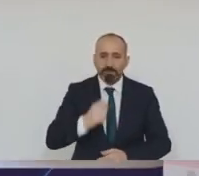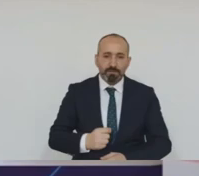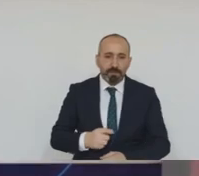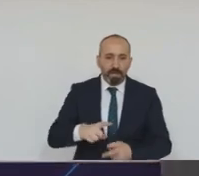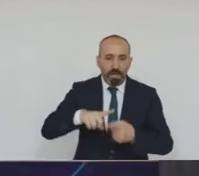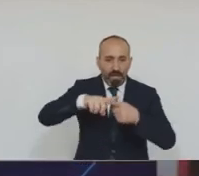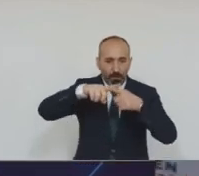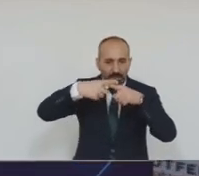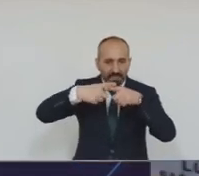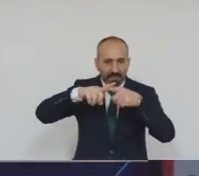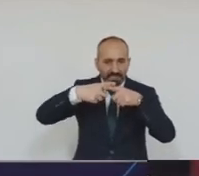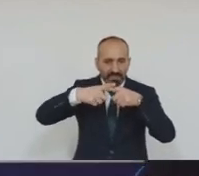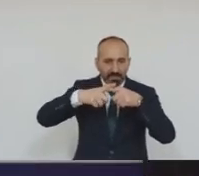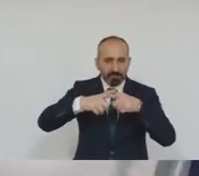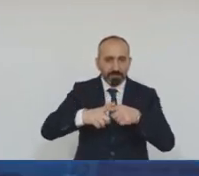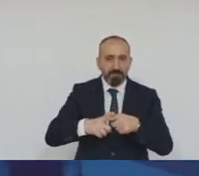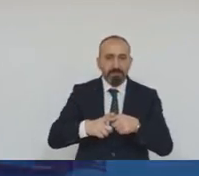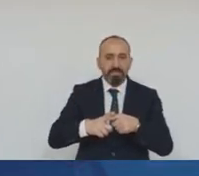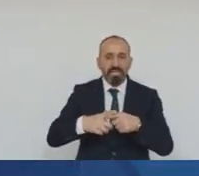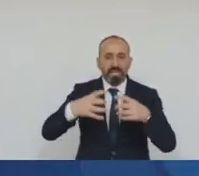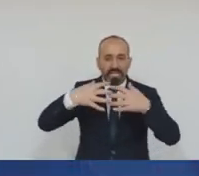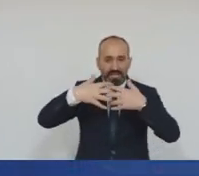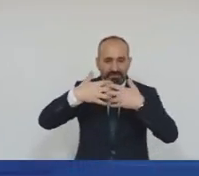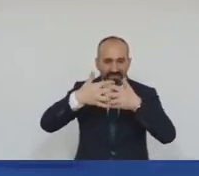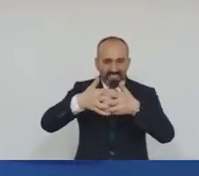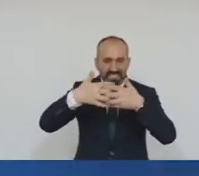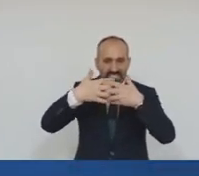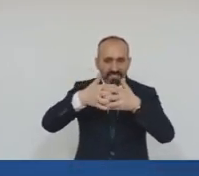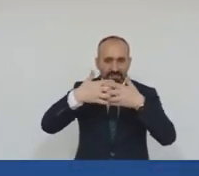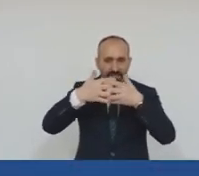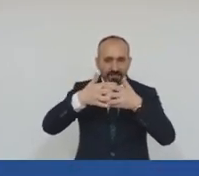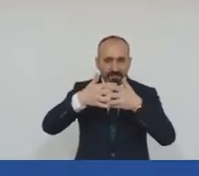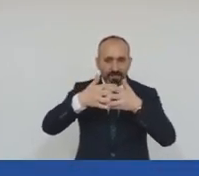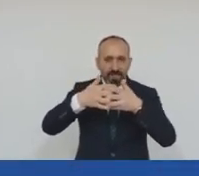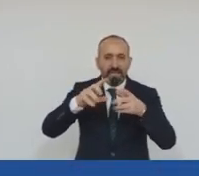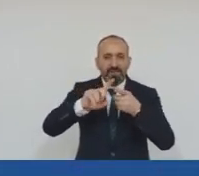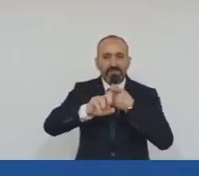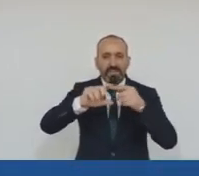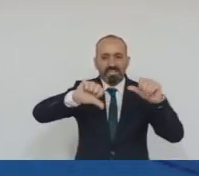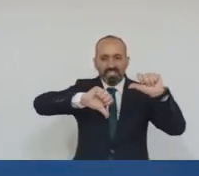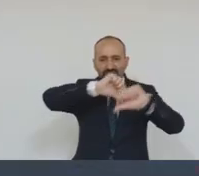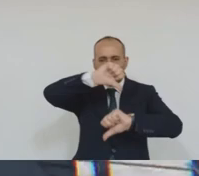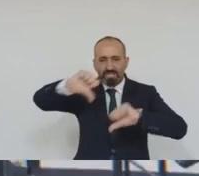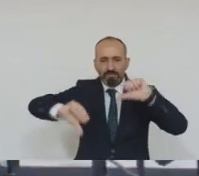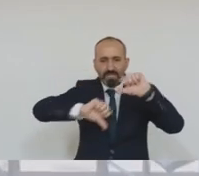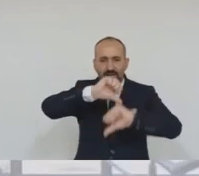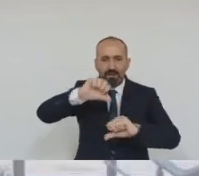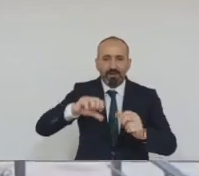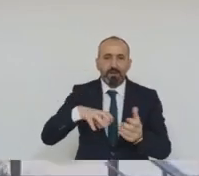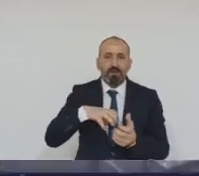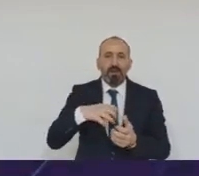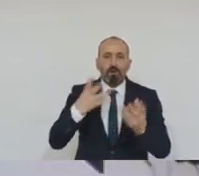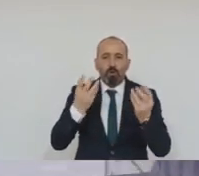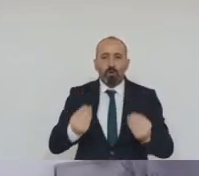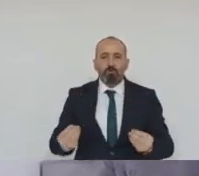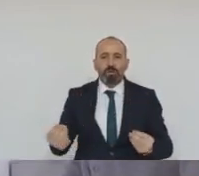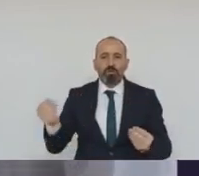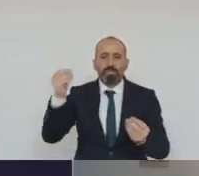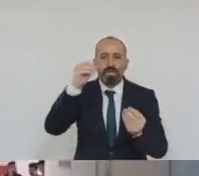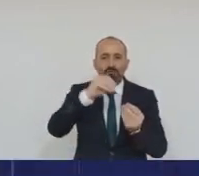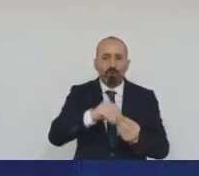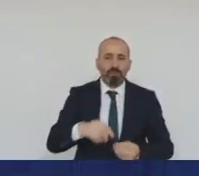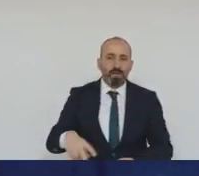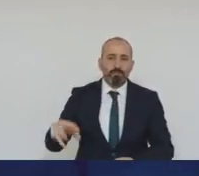edebiyatı, matematik, fizik ve kimya